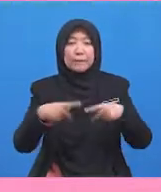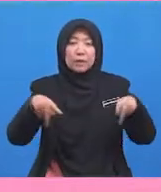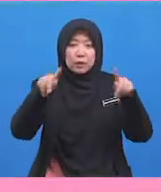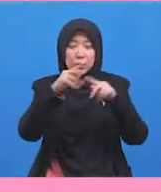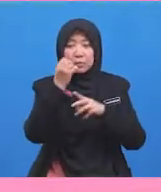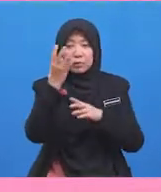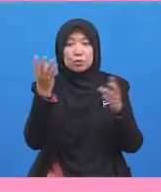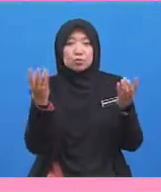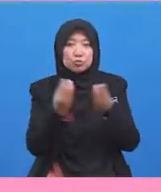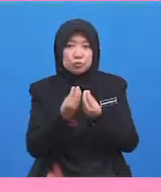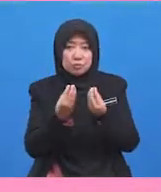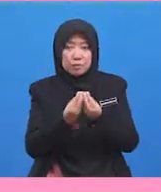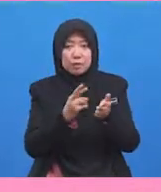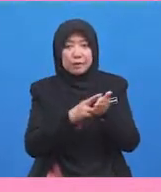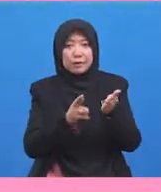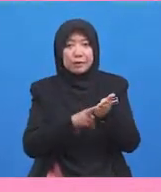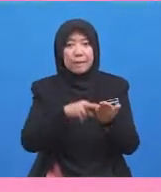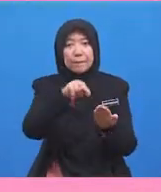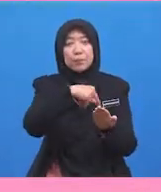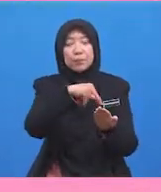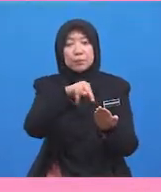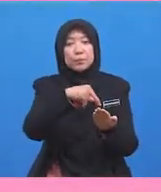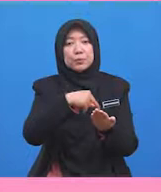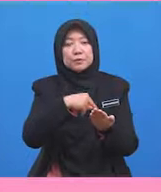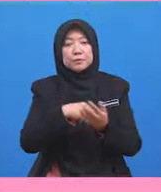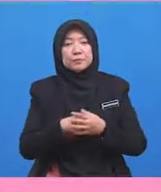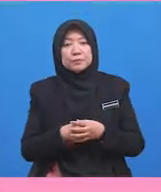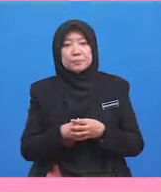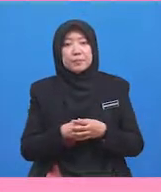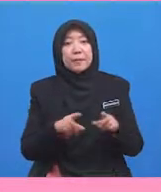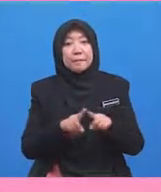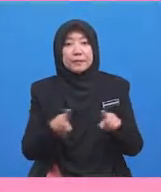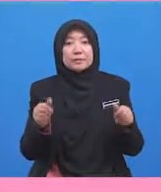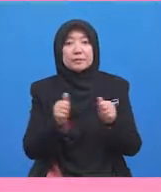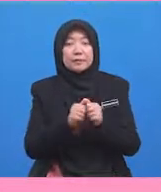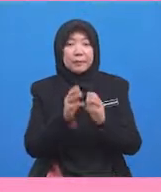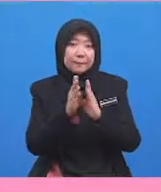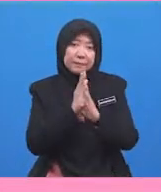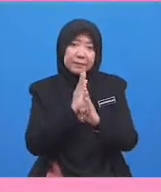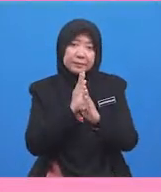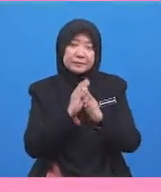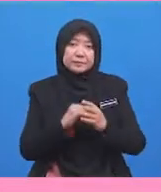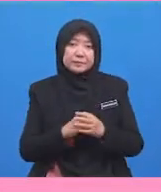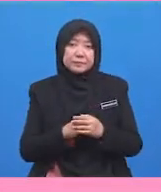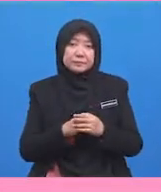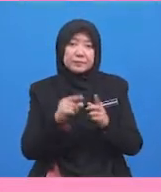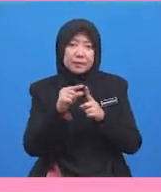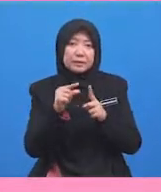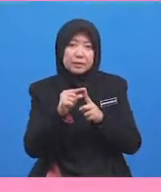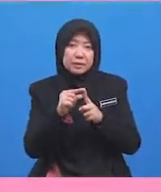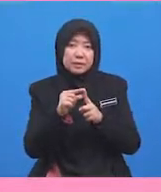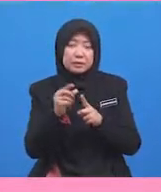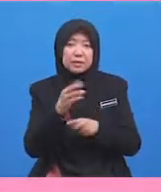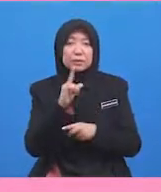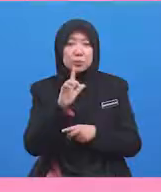jumlah rangkap puisi tersebut berbeza dengan bilangan baris bilangan perkataan dan